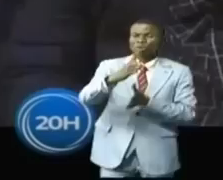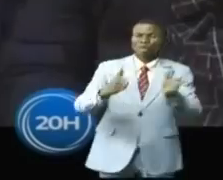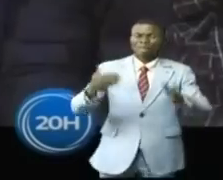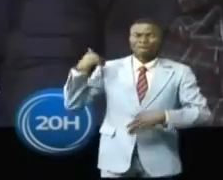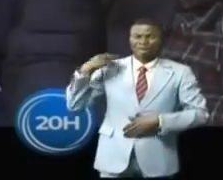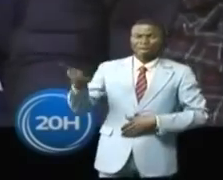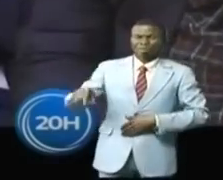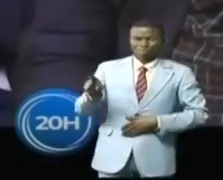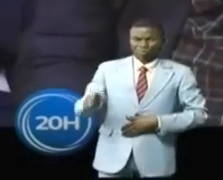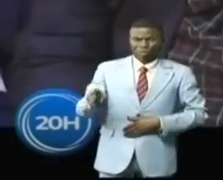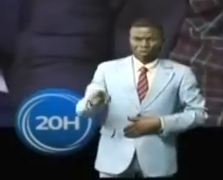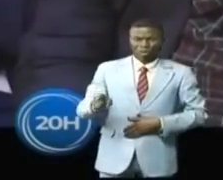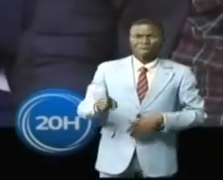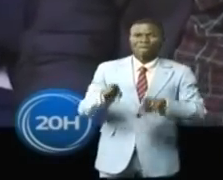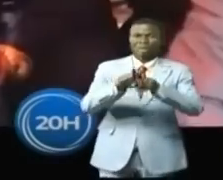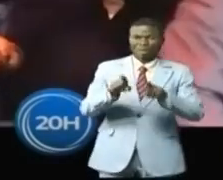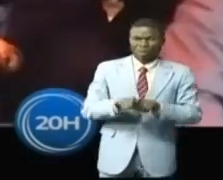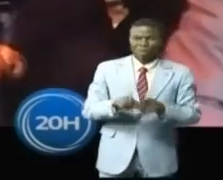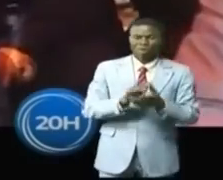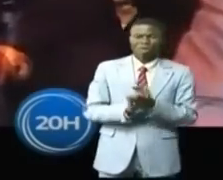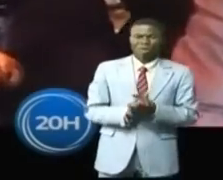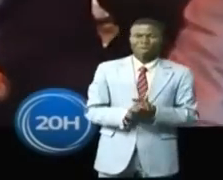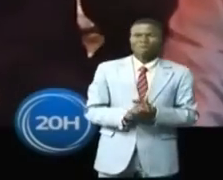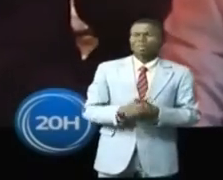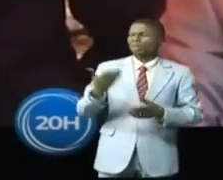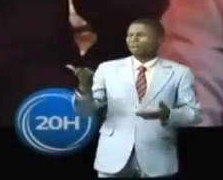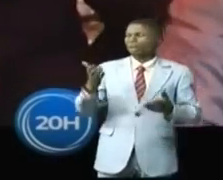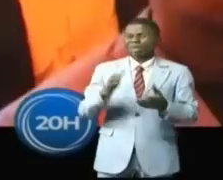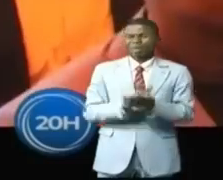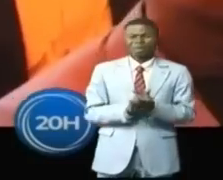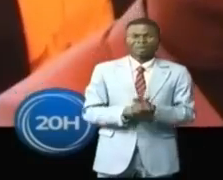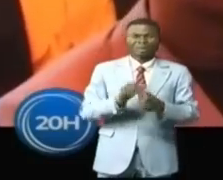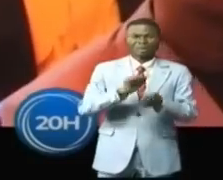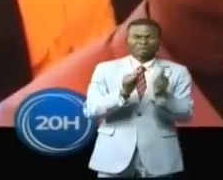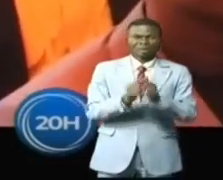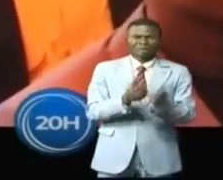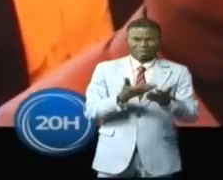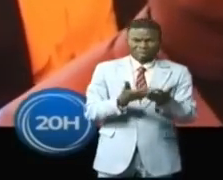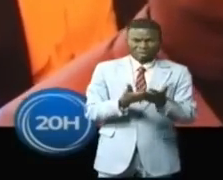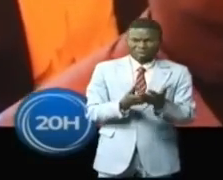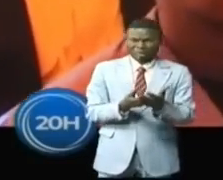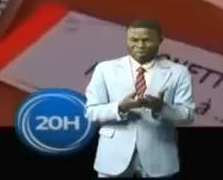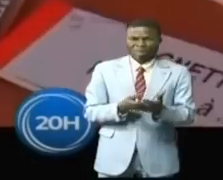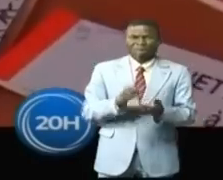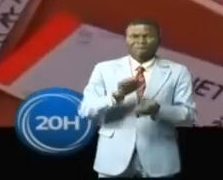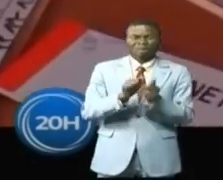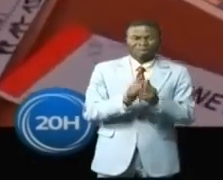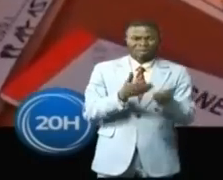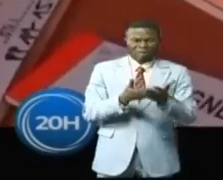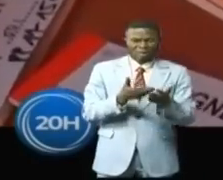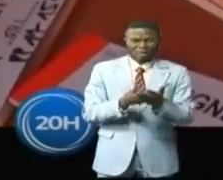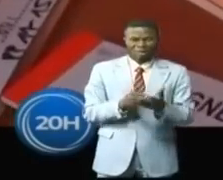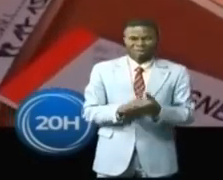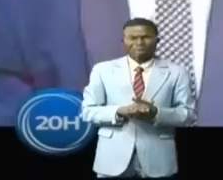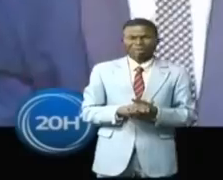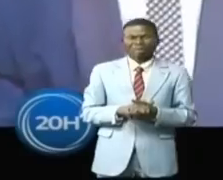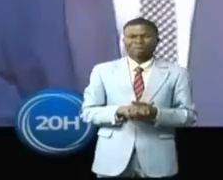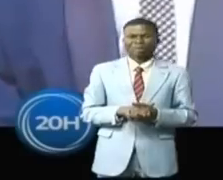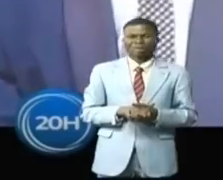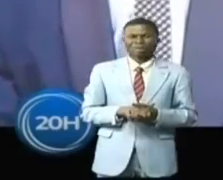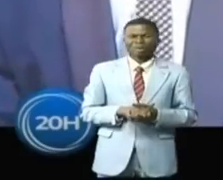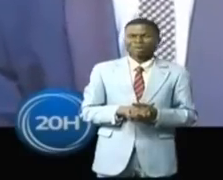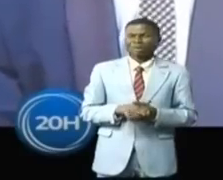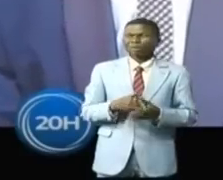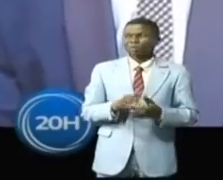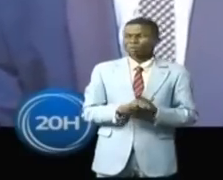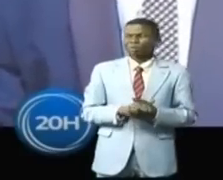S'adressant aux propriétaires de motos et véhicules, le patron de la DGRCO a invité ces derniers à s'acquitter librement de leurs obligations en achetant leurs vignettes auprès des